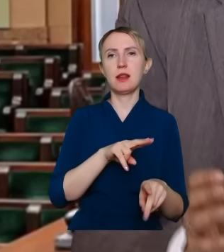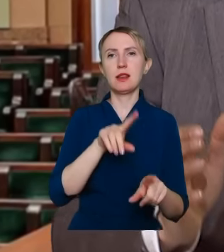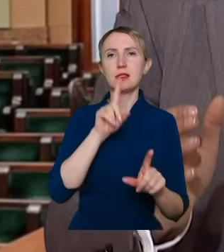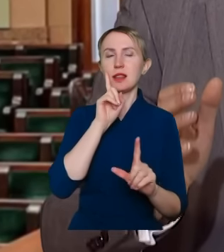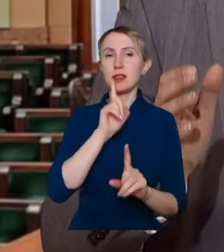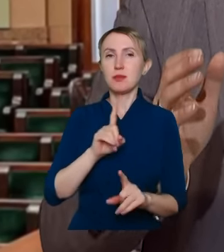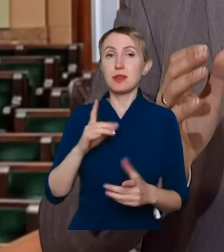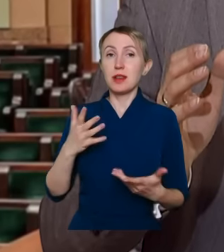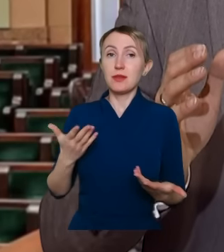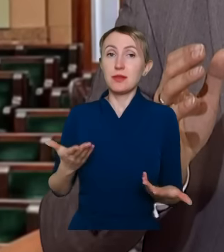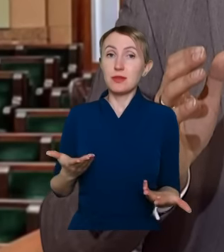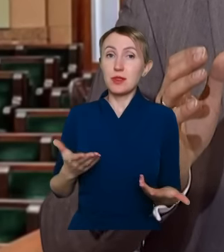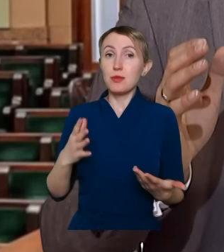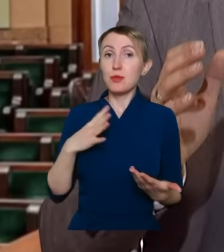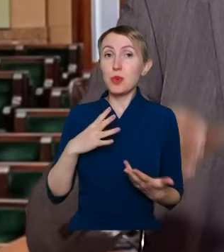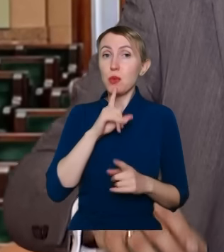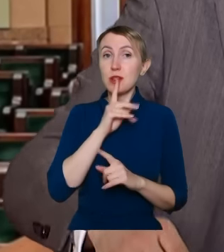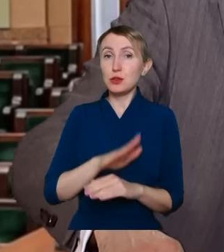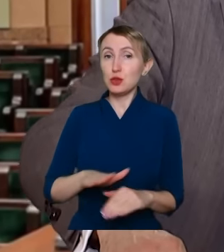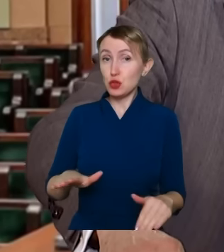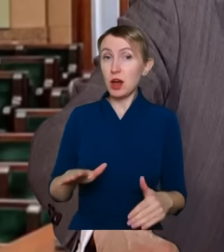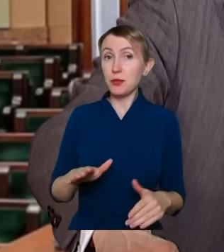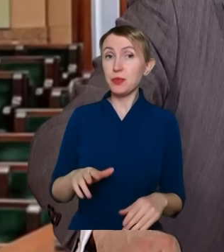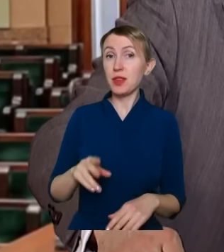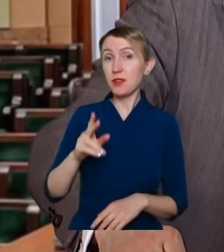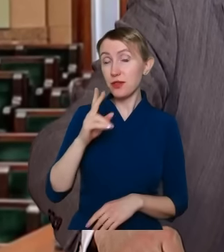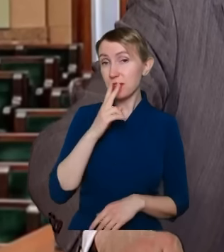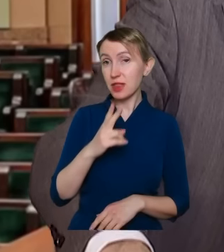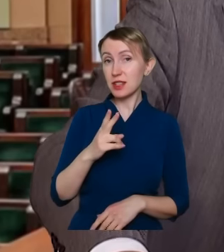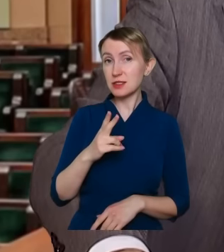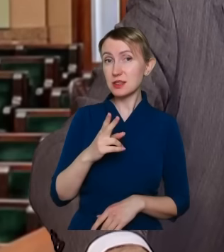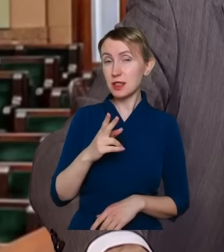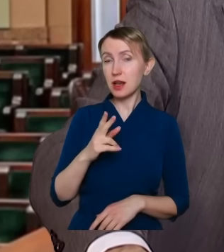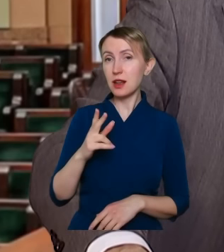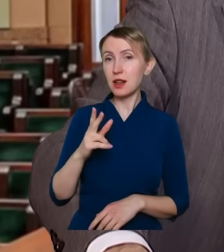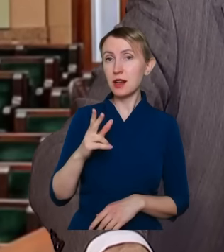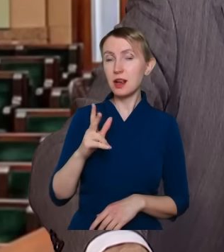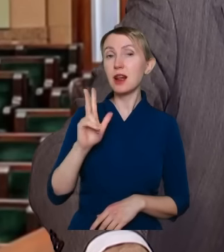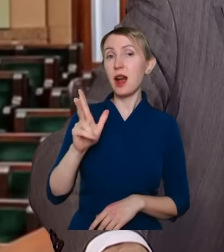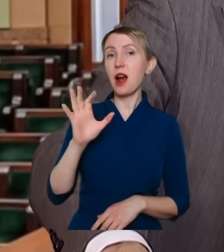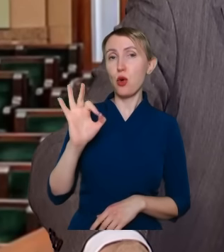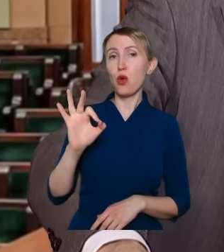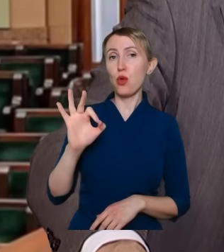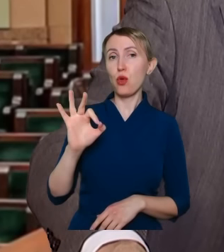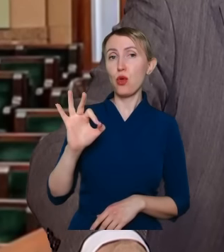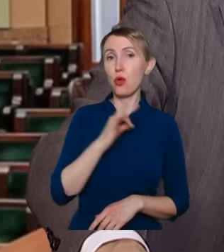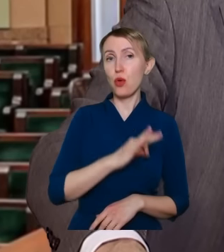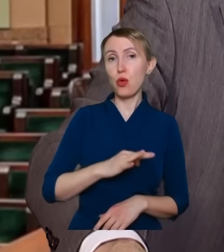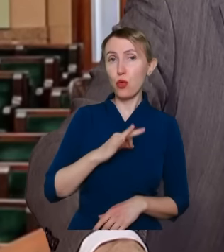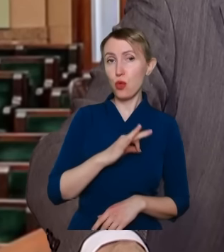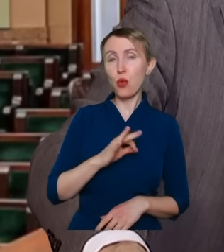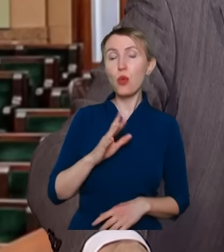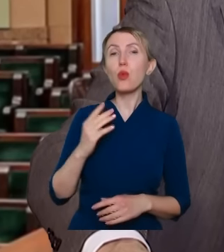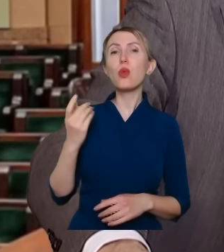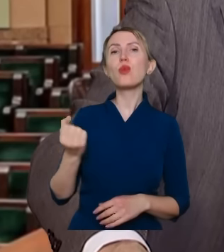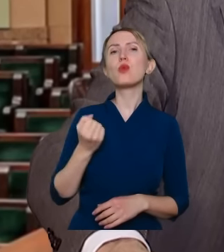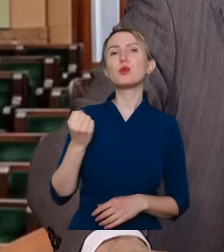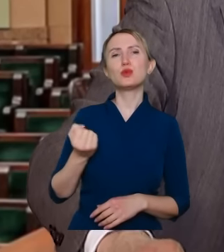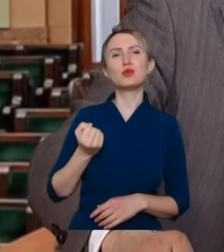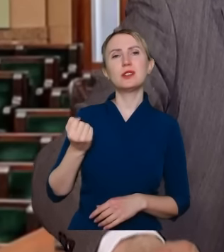zapadło zapadła cisza widać ewidentnie że koalicja Obywatelska posługuje się